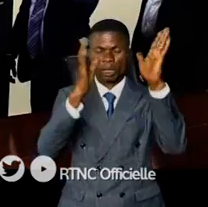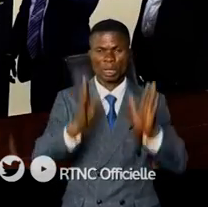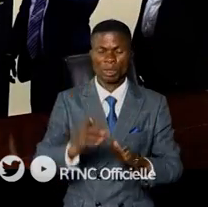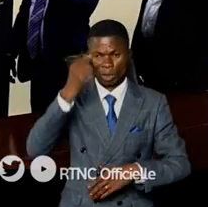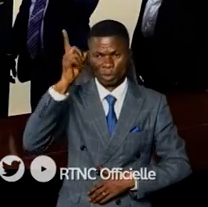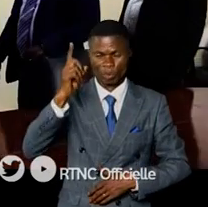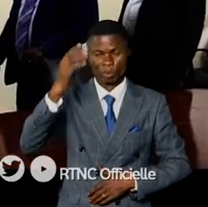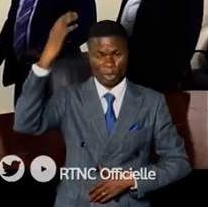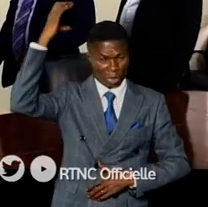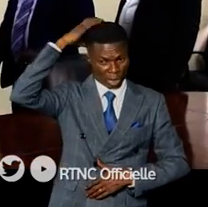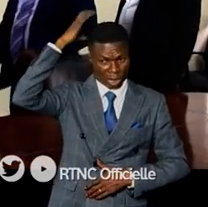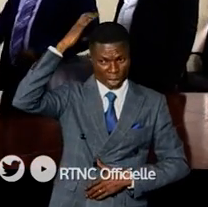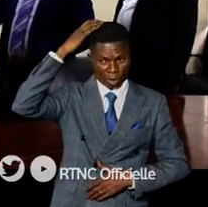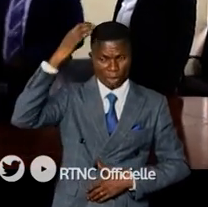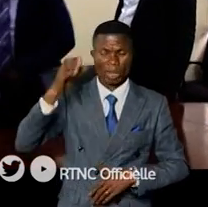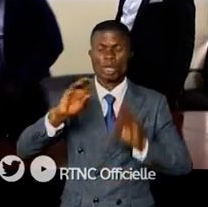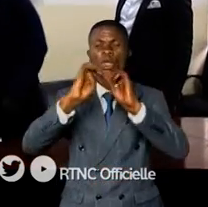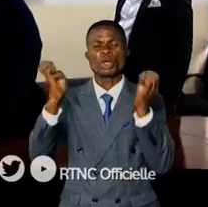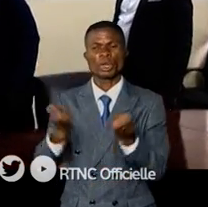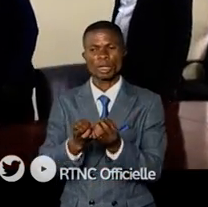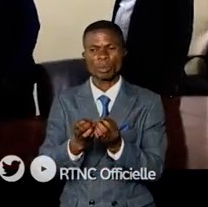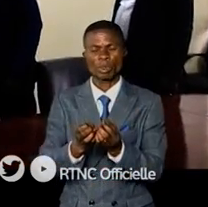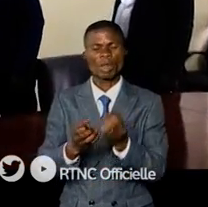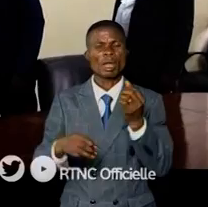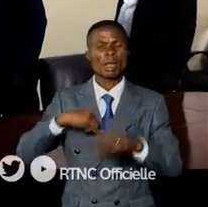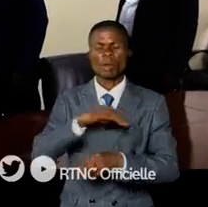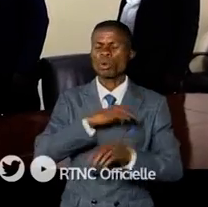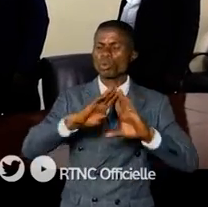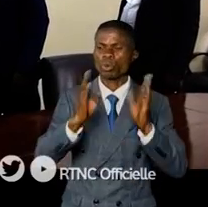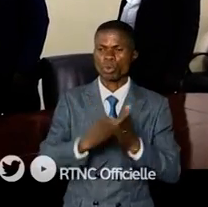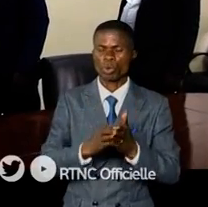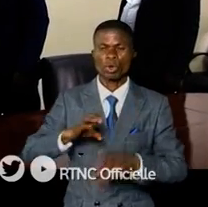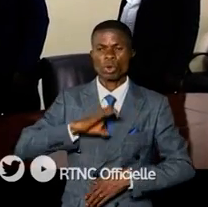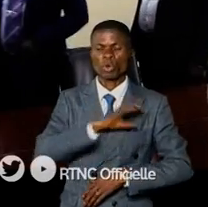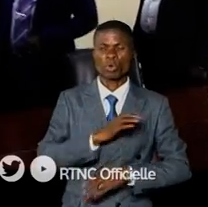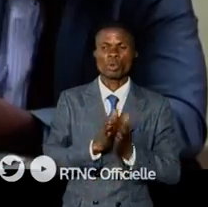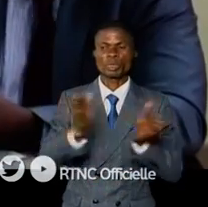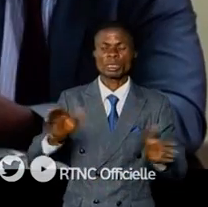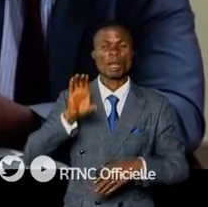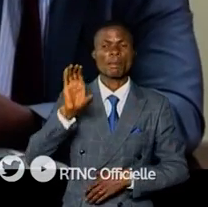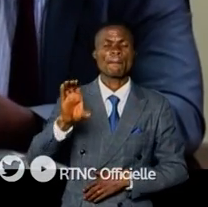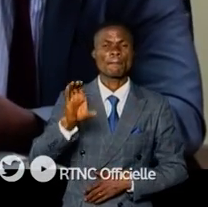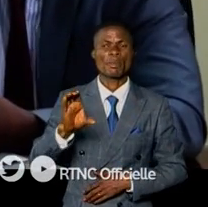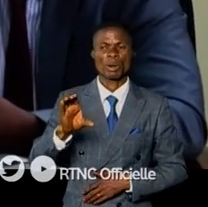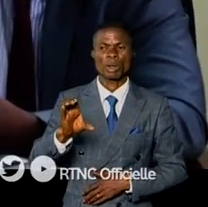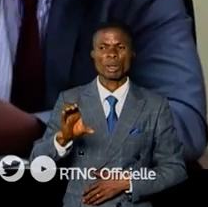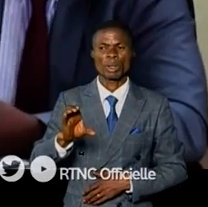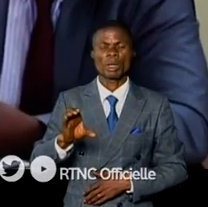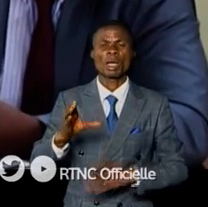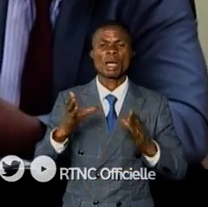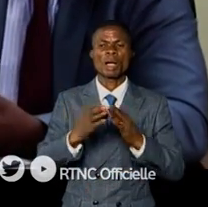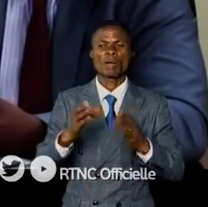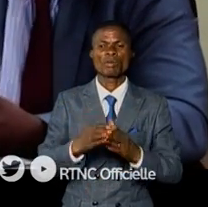légal l'évêque Dodo Kamba et son équipe, avec le comité de gestion de FBN Bank conduit par